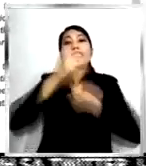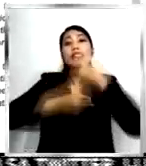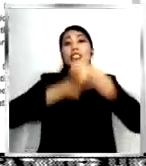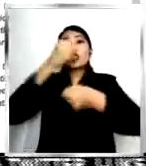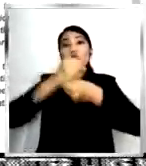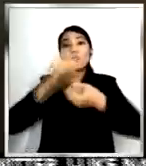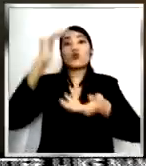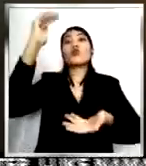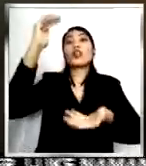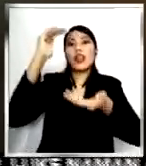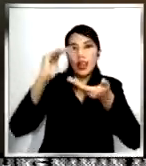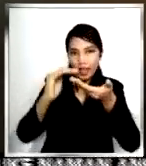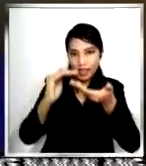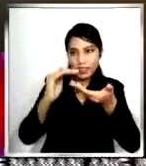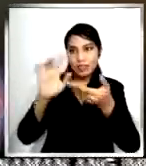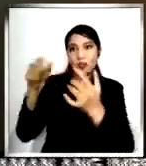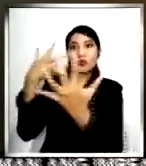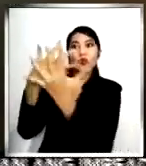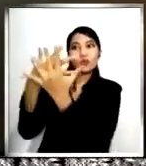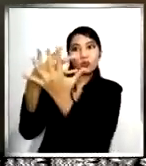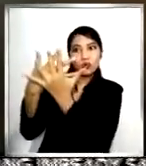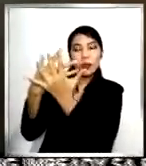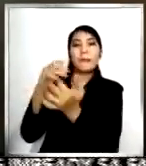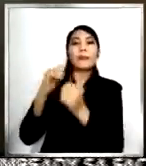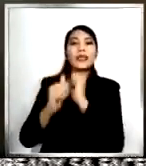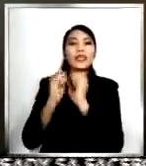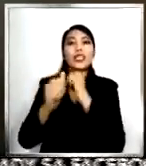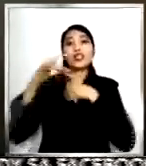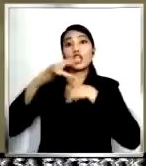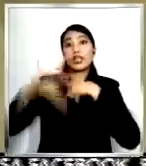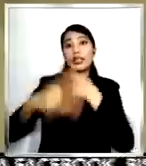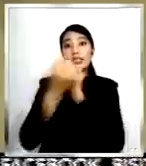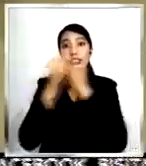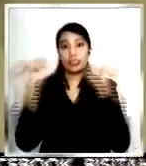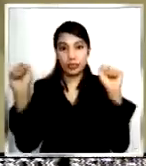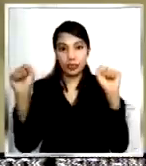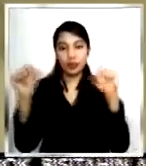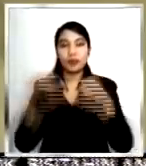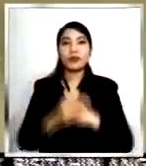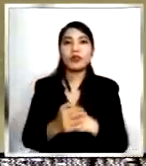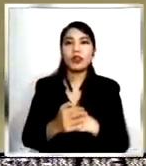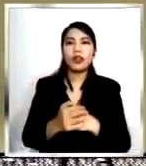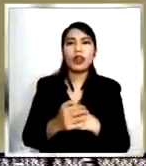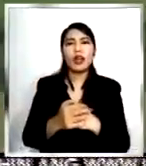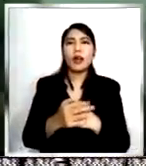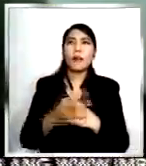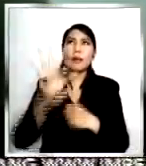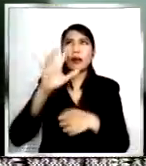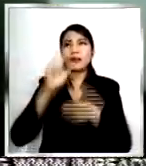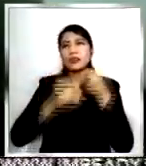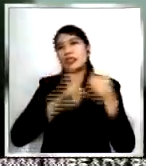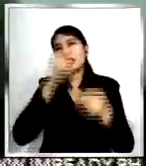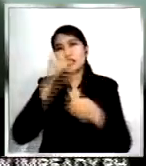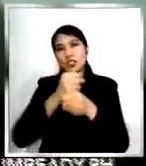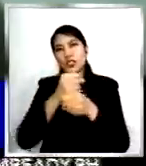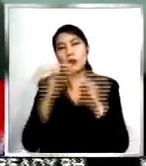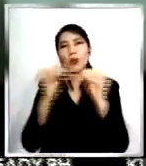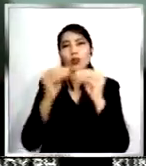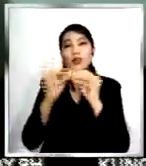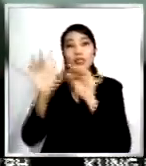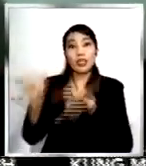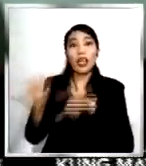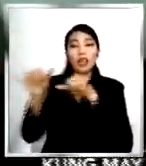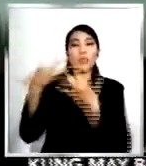habang nakakulong. Mahigit 5 taon pa lang ang nasa-serve ni Pemberton sa 10 taon niyang sentensya. The family feels